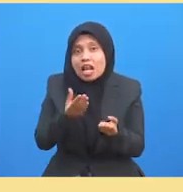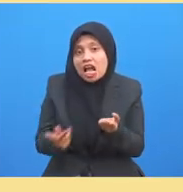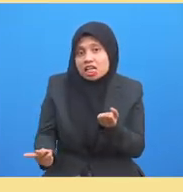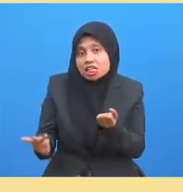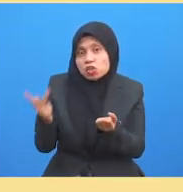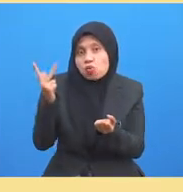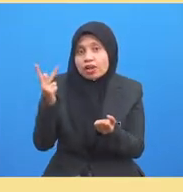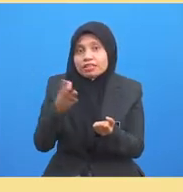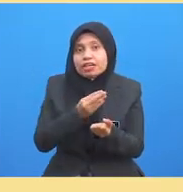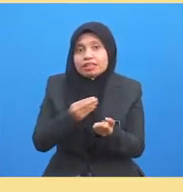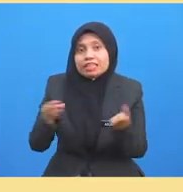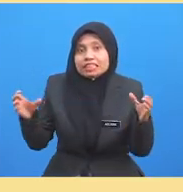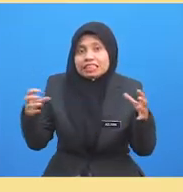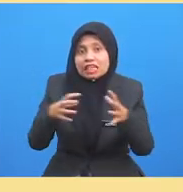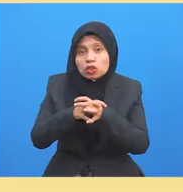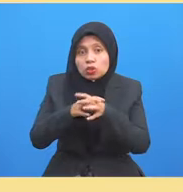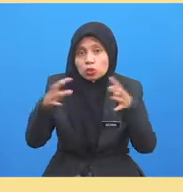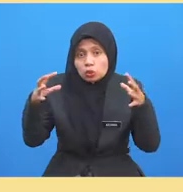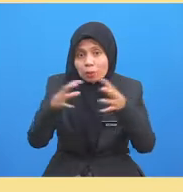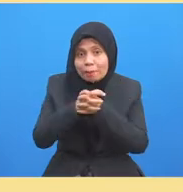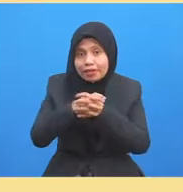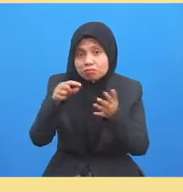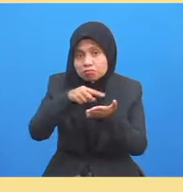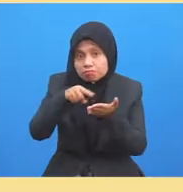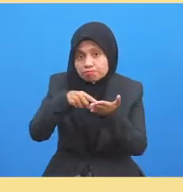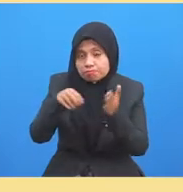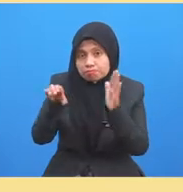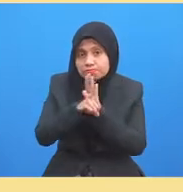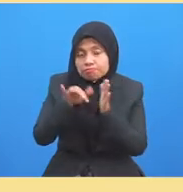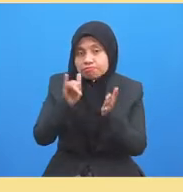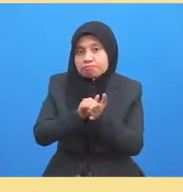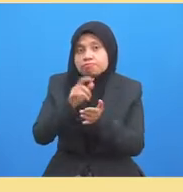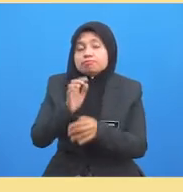kekuatan cantuman model olokan tersebut.